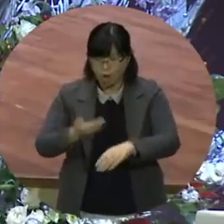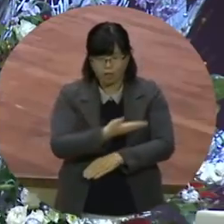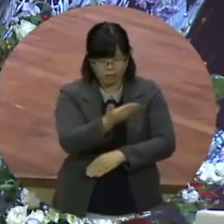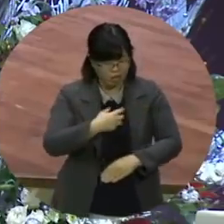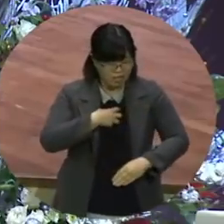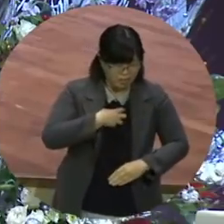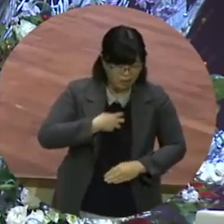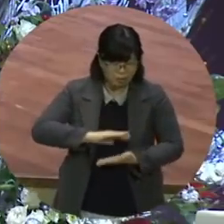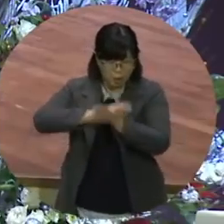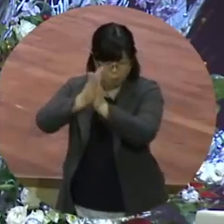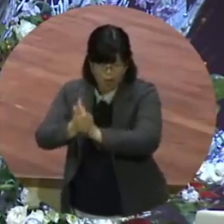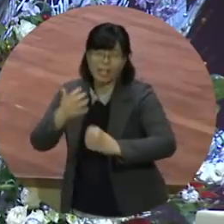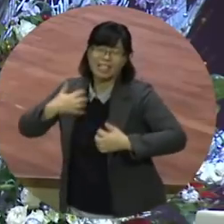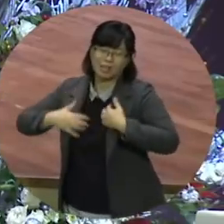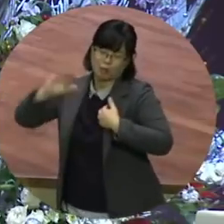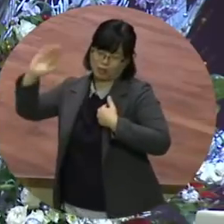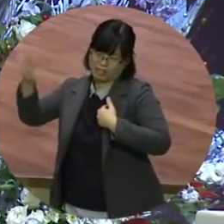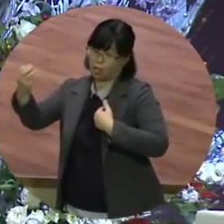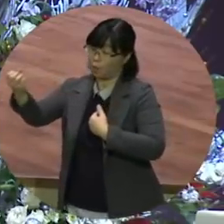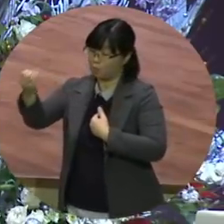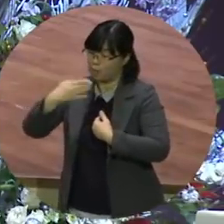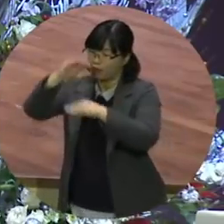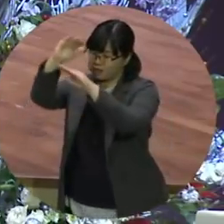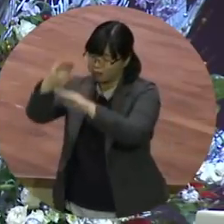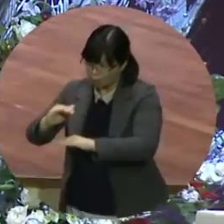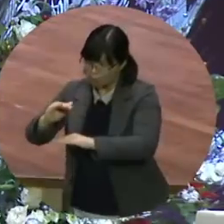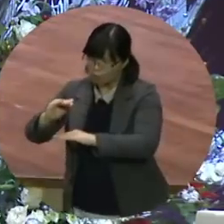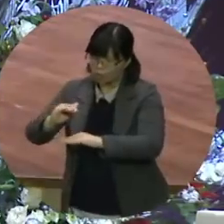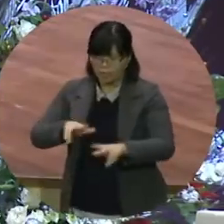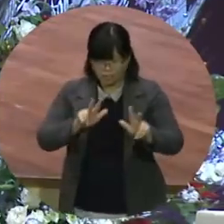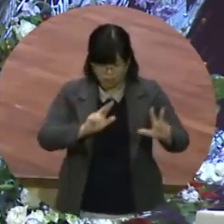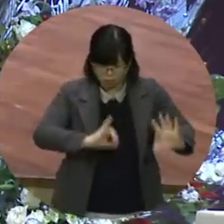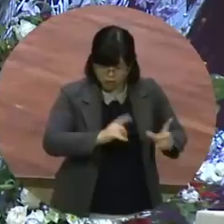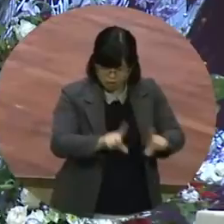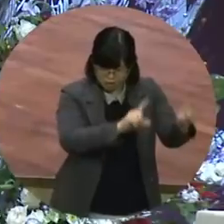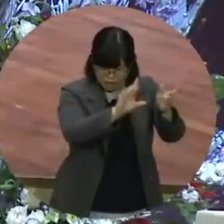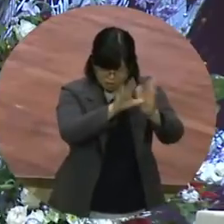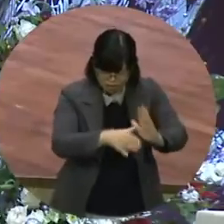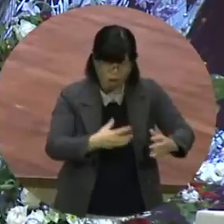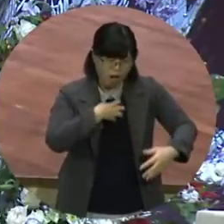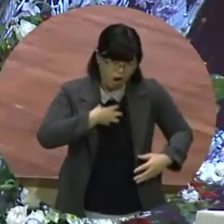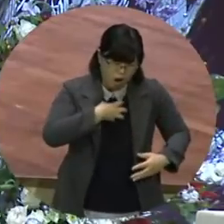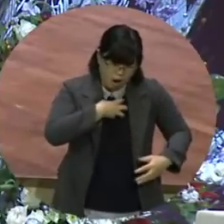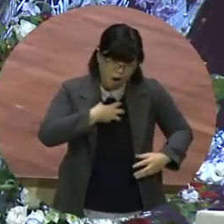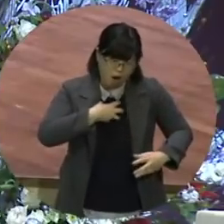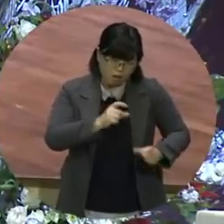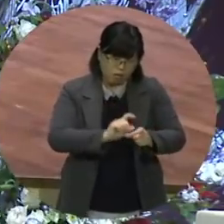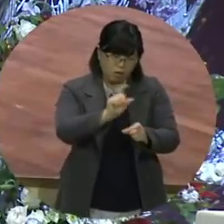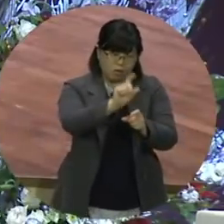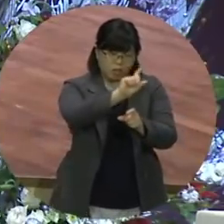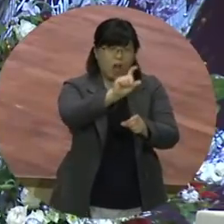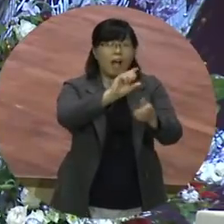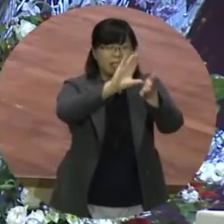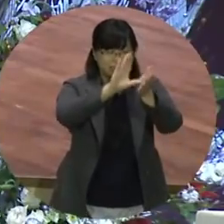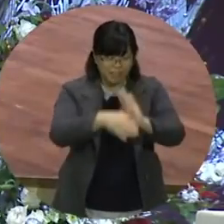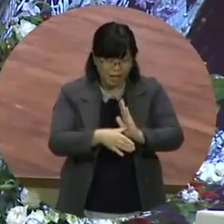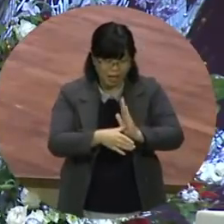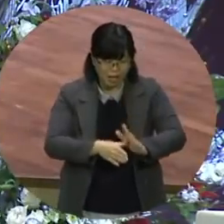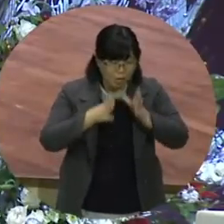되리라. 모든 염려 근심이 어마어마하게 많아지는 이 환경 속에서 절대로 속지 말고 문제의 사건을